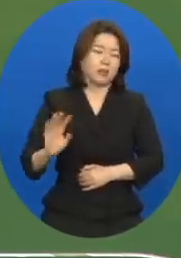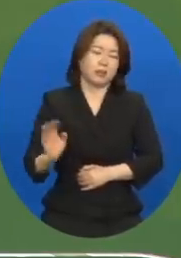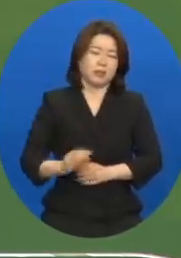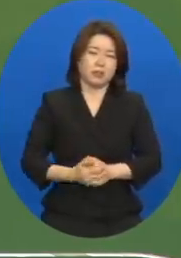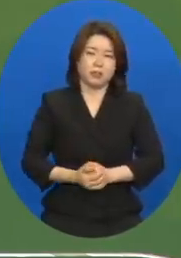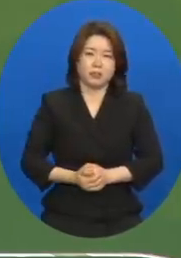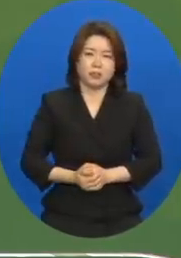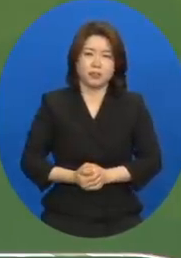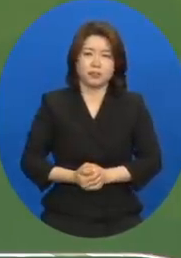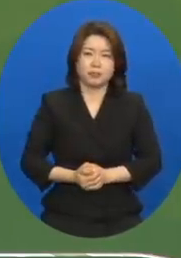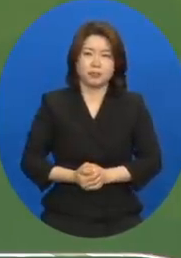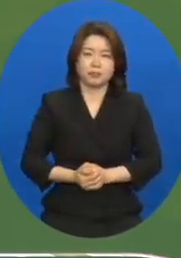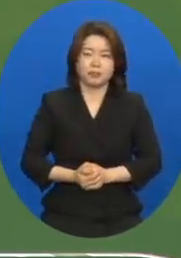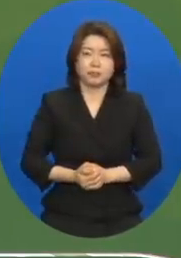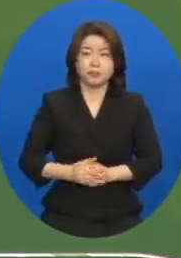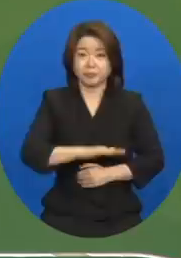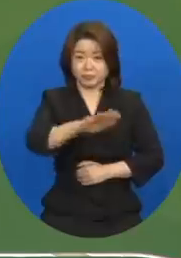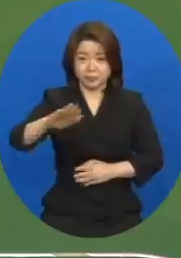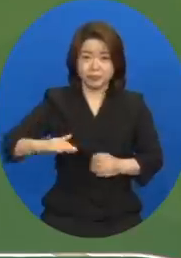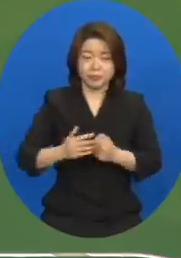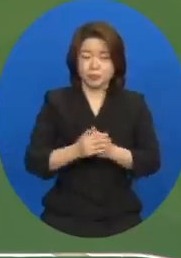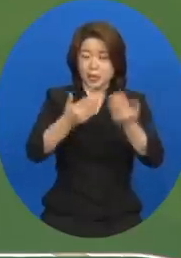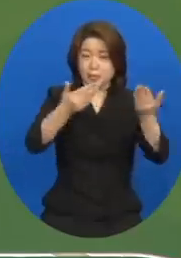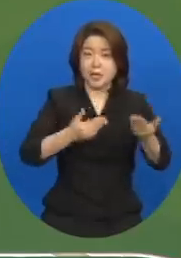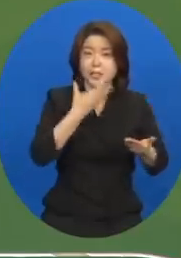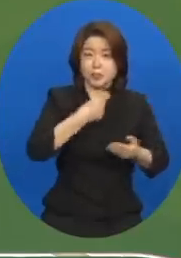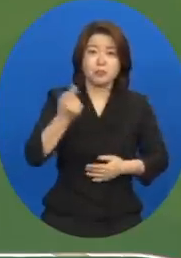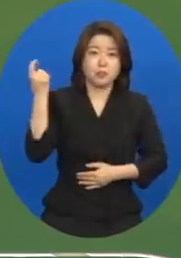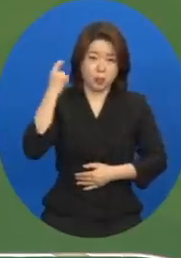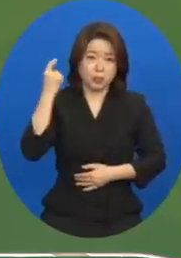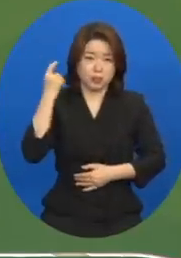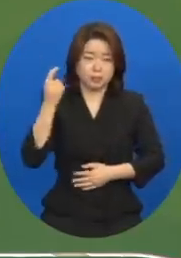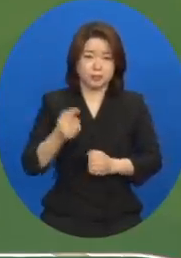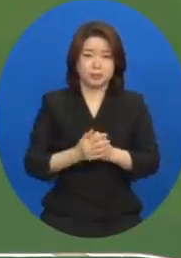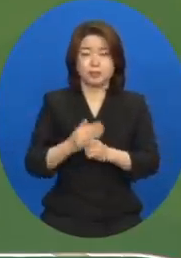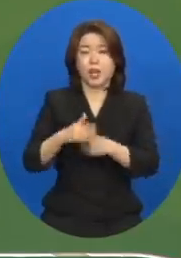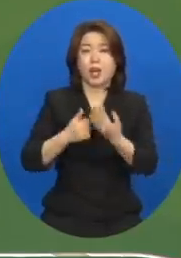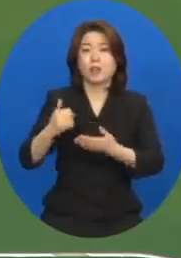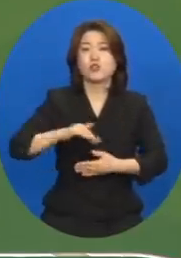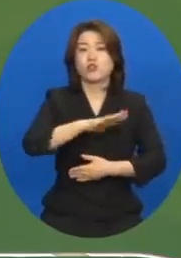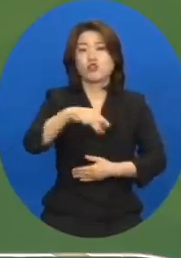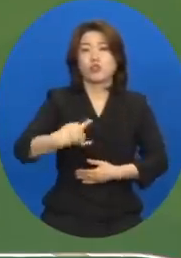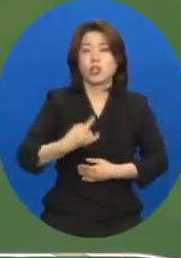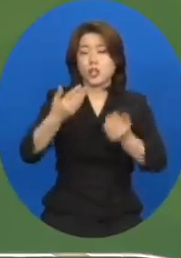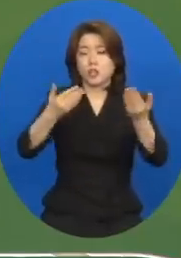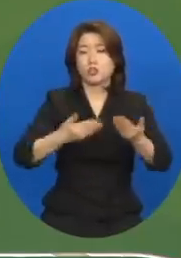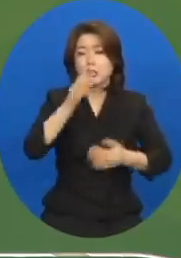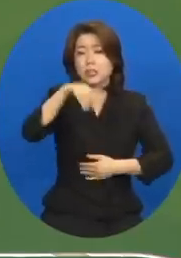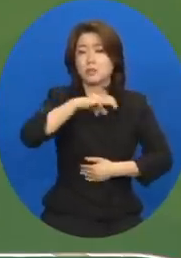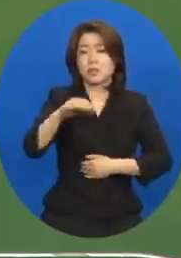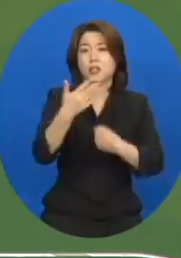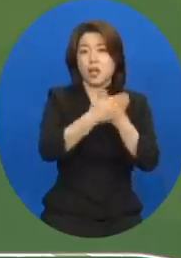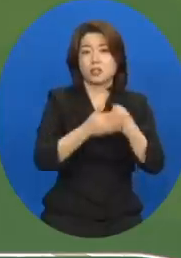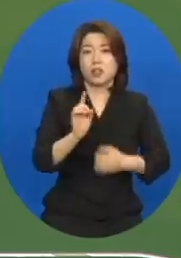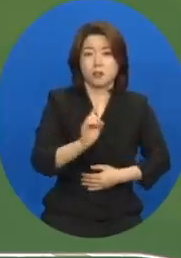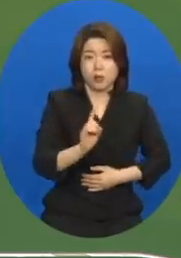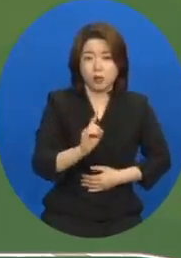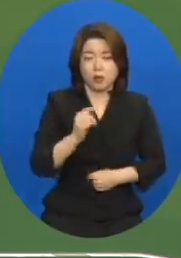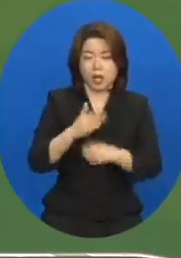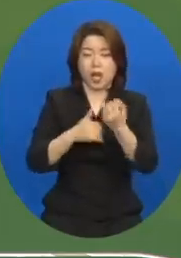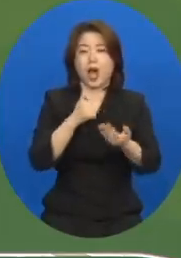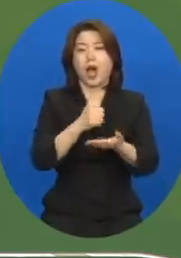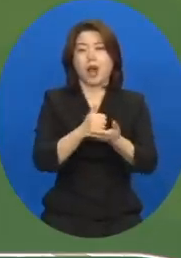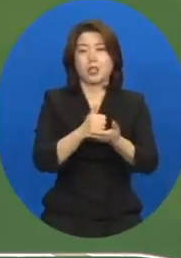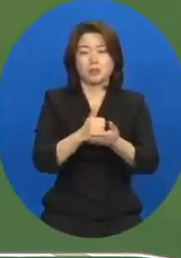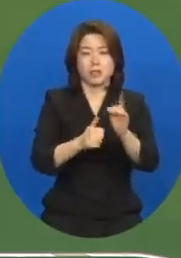겁니다. 우리가 받은 복음, 하나님께서 우리에게 허락하신 십자가의 은혜는